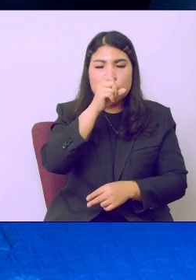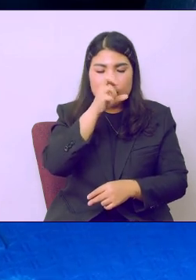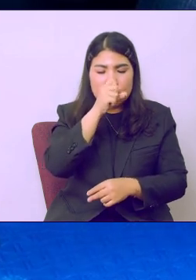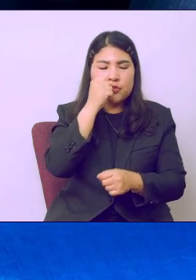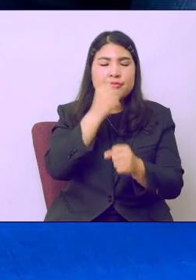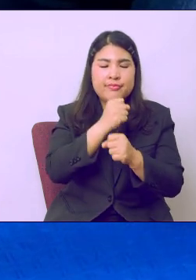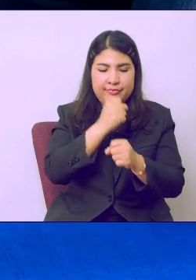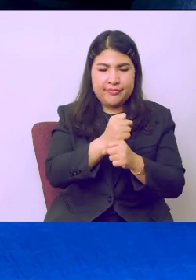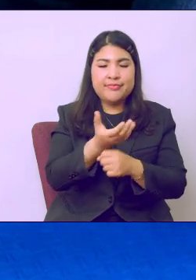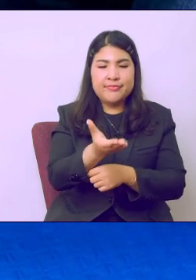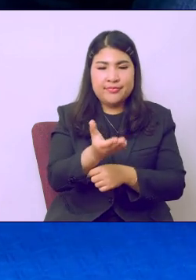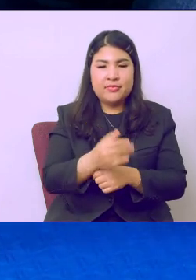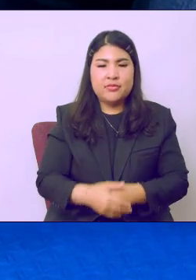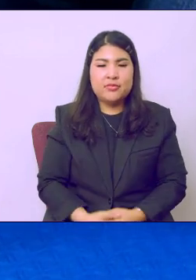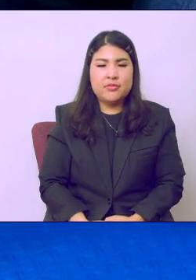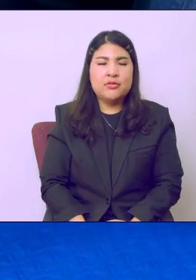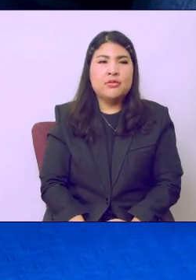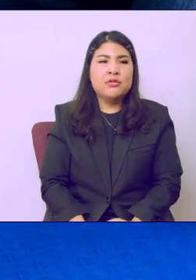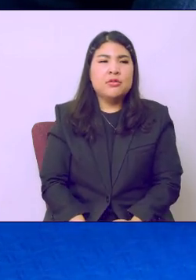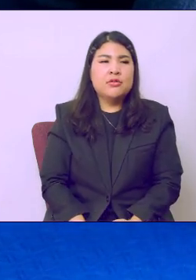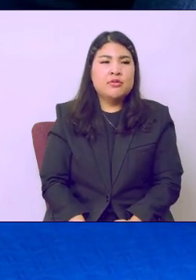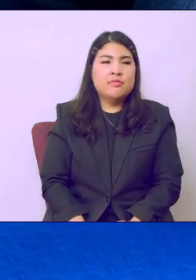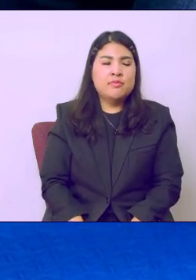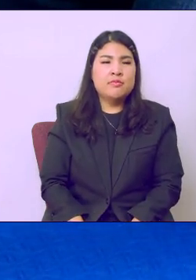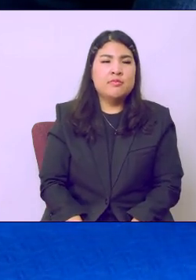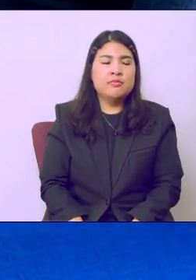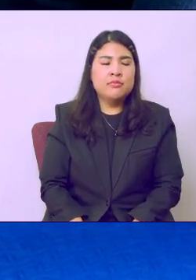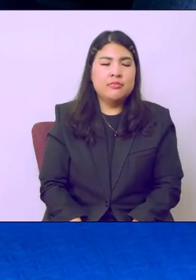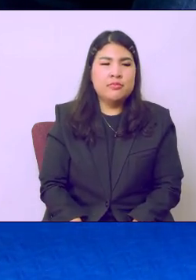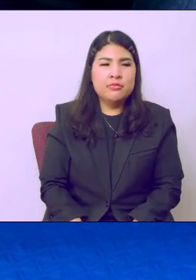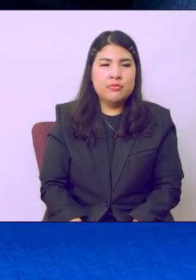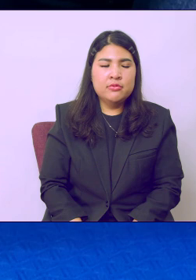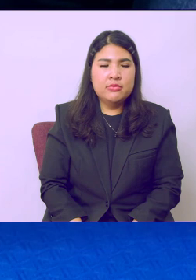ลองใช้นะครับเชื่อมต่อกับน้องๆด้วยลมหายใจเลยนะครับ